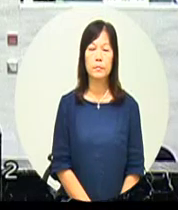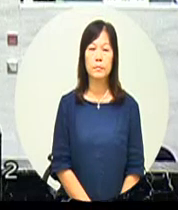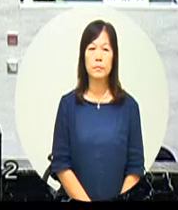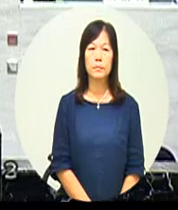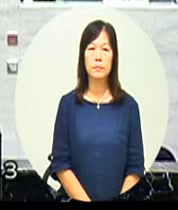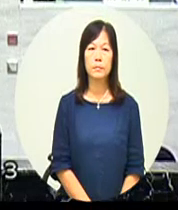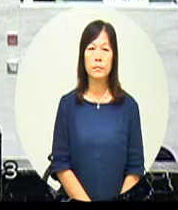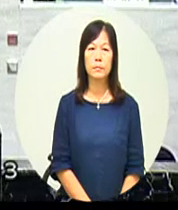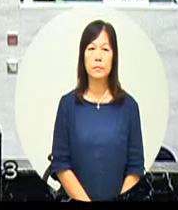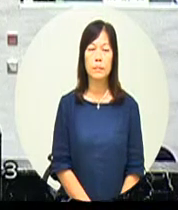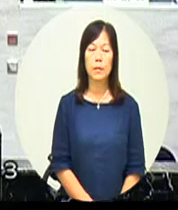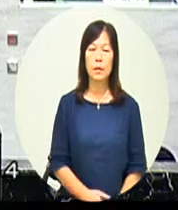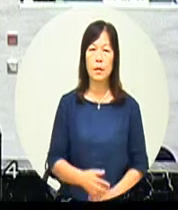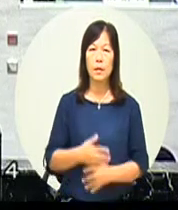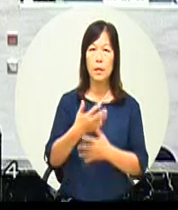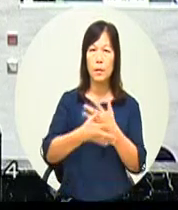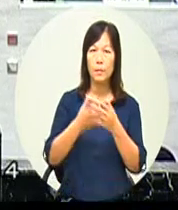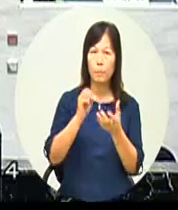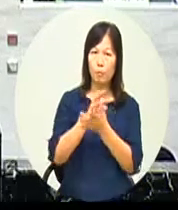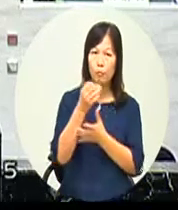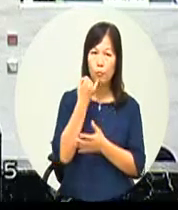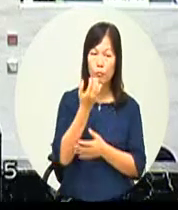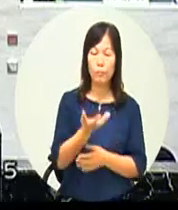那个影片可以先放吗？